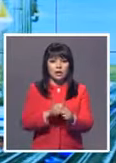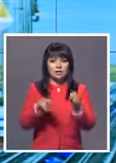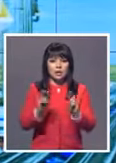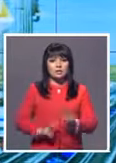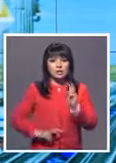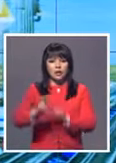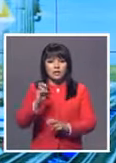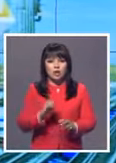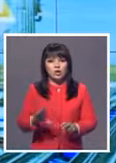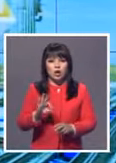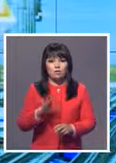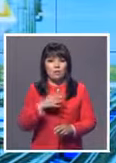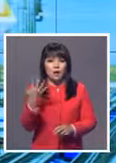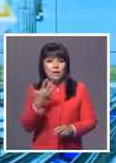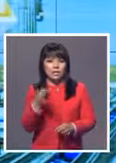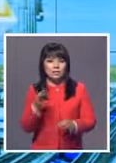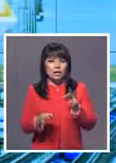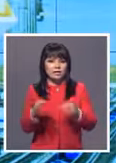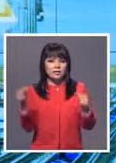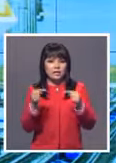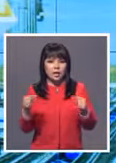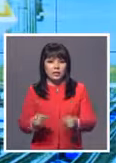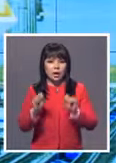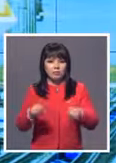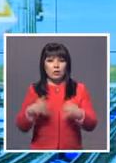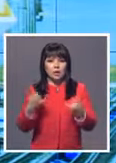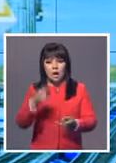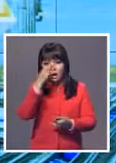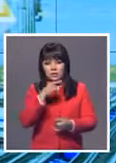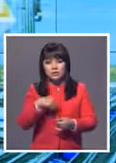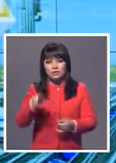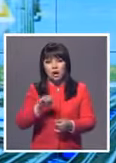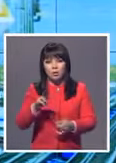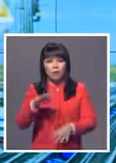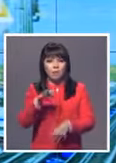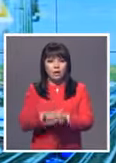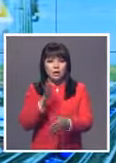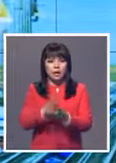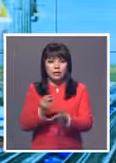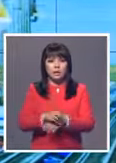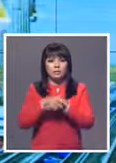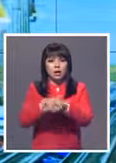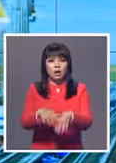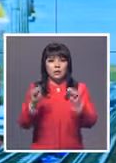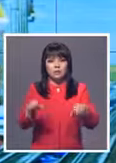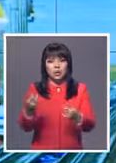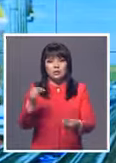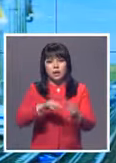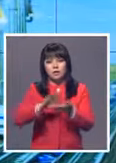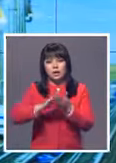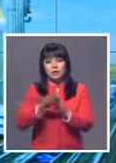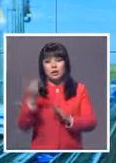өнімі Евро 5 стандартына сәйкес келеді. Жобаны Қазақстан Даму банкі қаржыландырмақ. Бүгін осы мәселе төңірегінде екі тарап келісімге